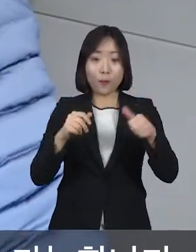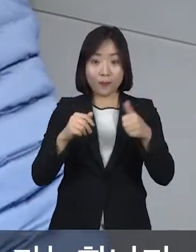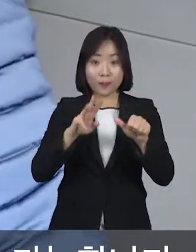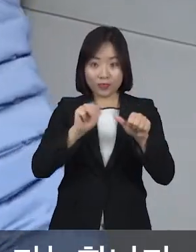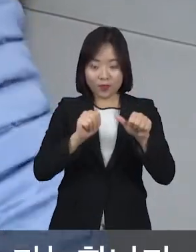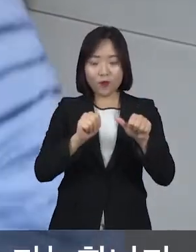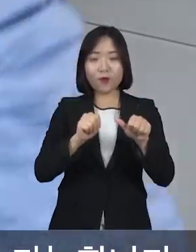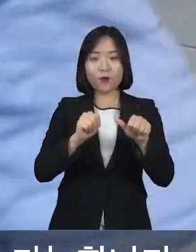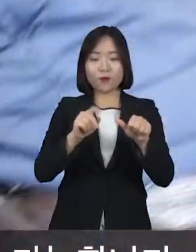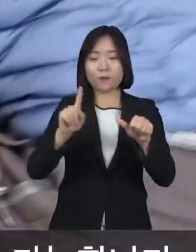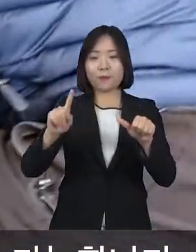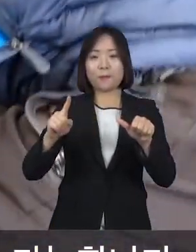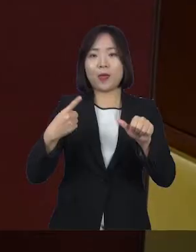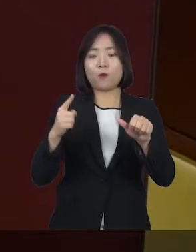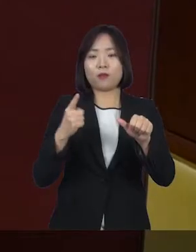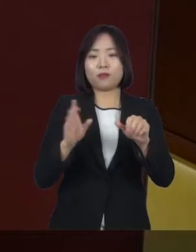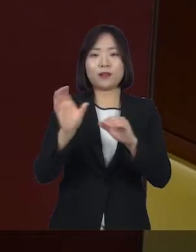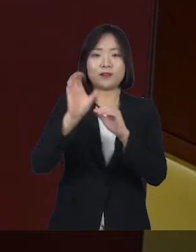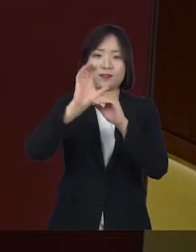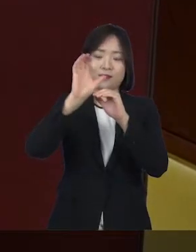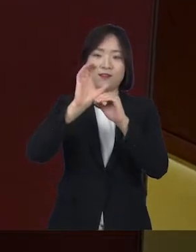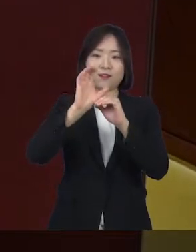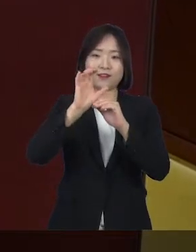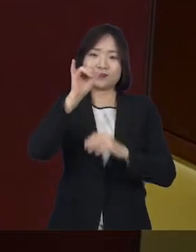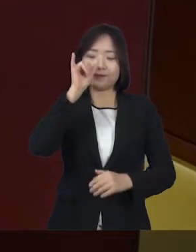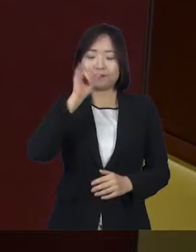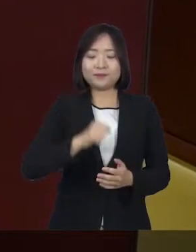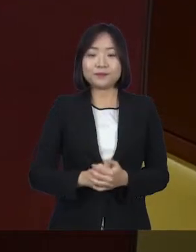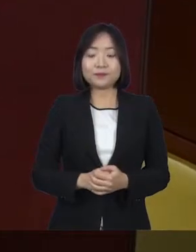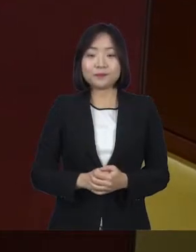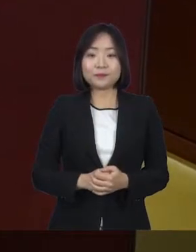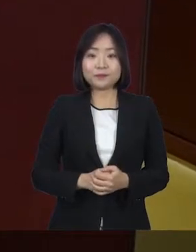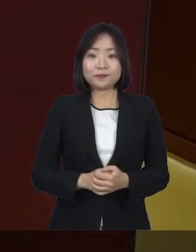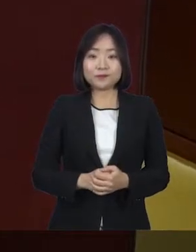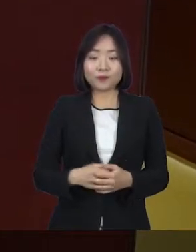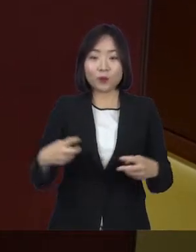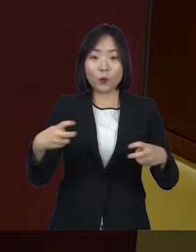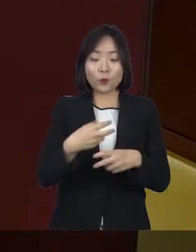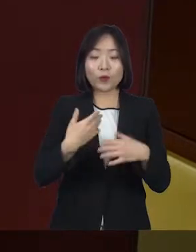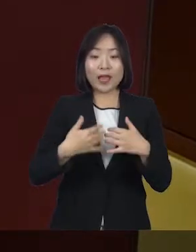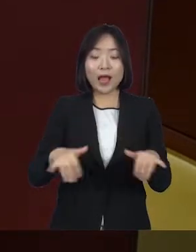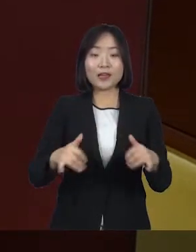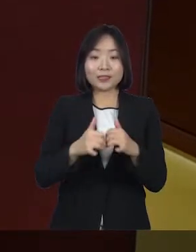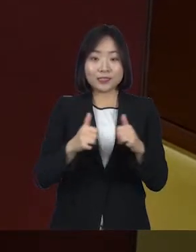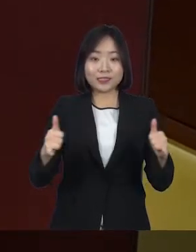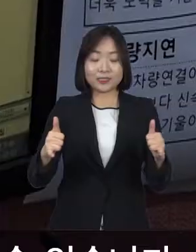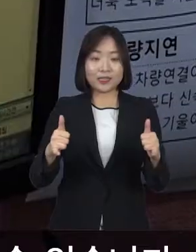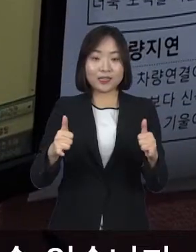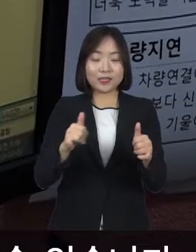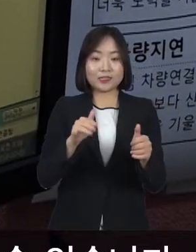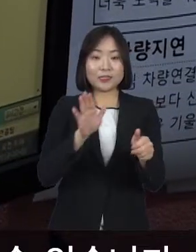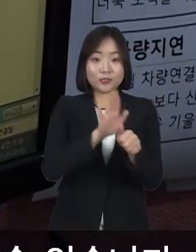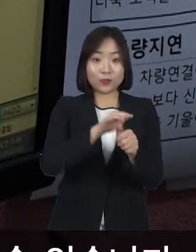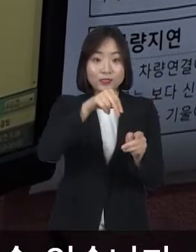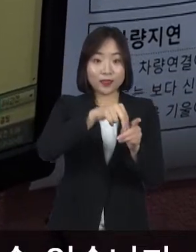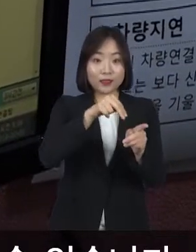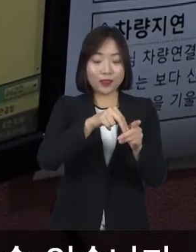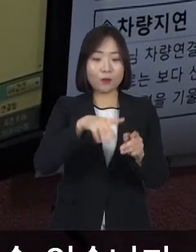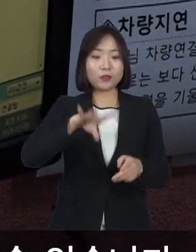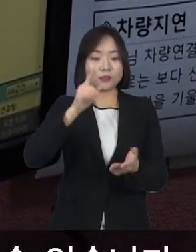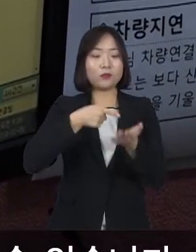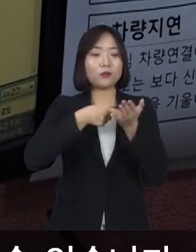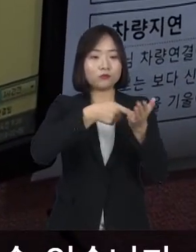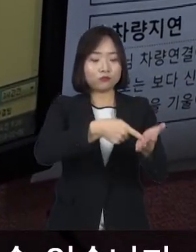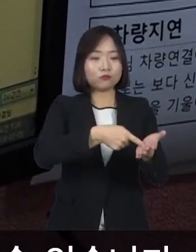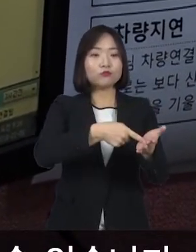요금으로 이용이 가능합니다. 이용 방법은 이용객이 교통약자 이동지원센터로 접수를 하면 센터에서